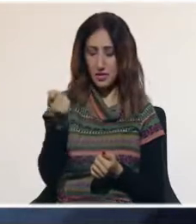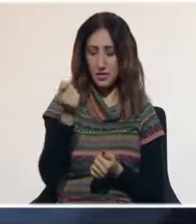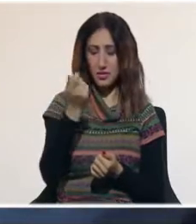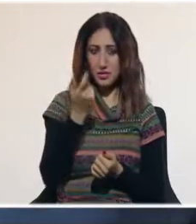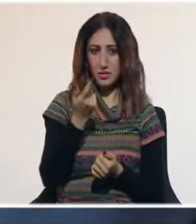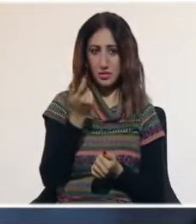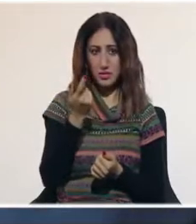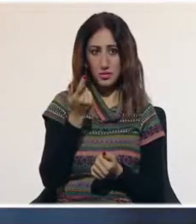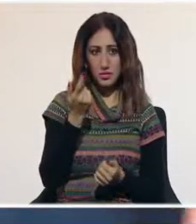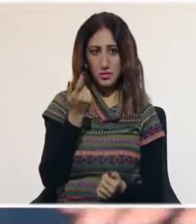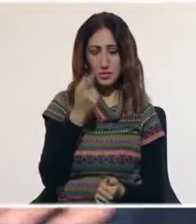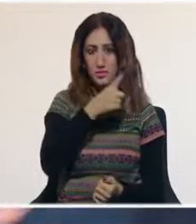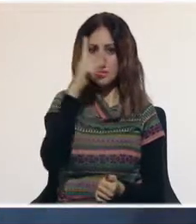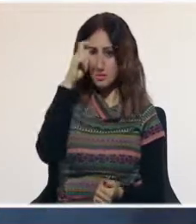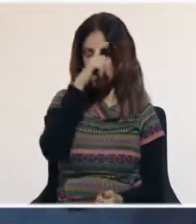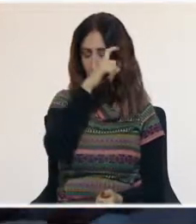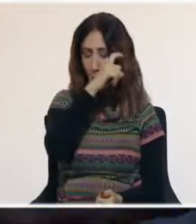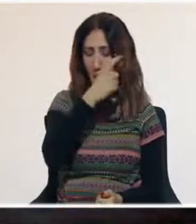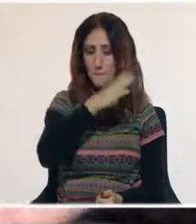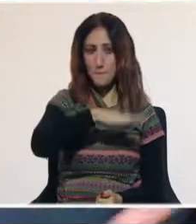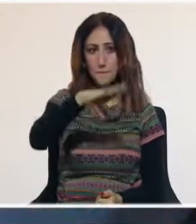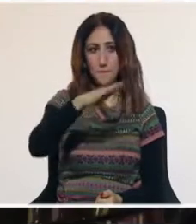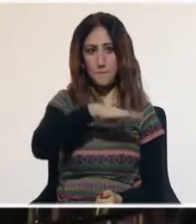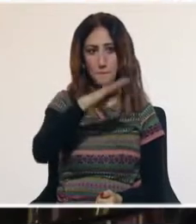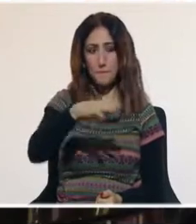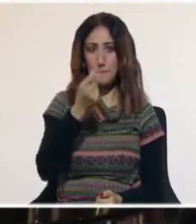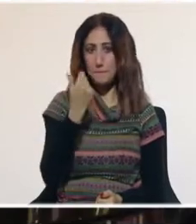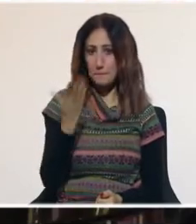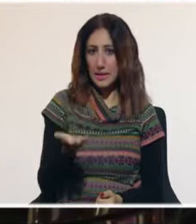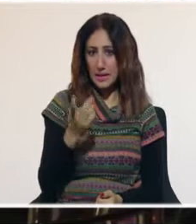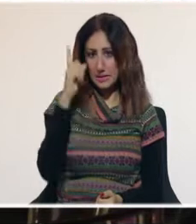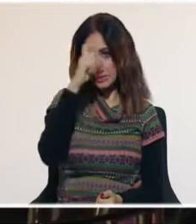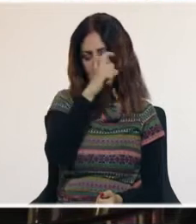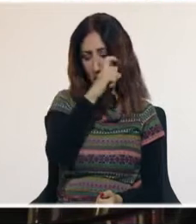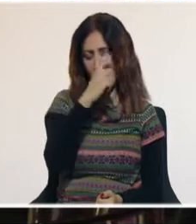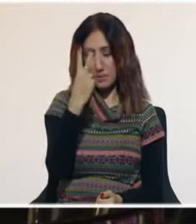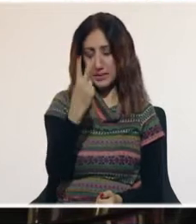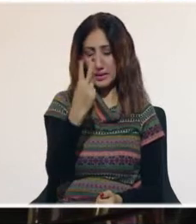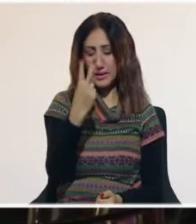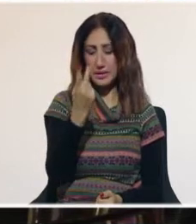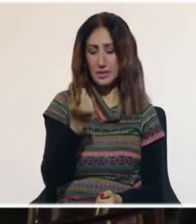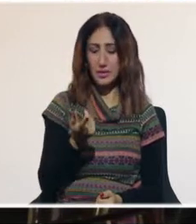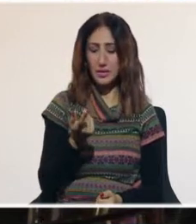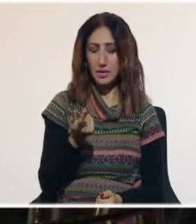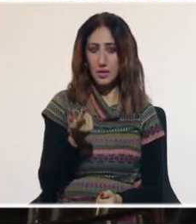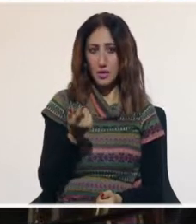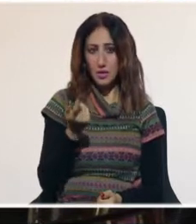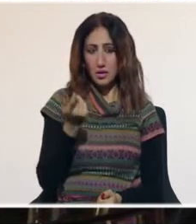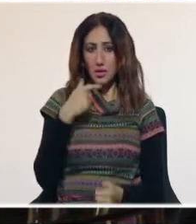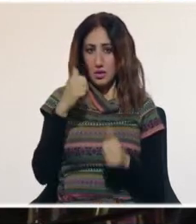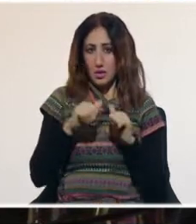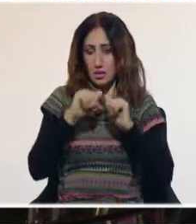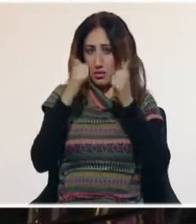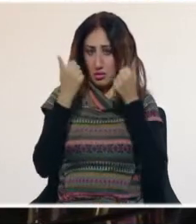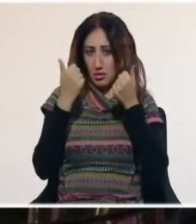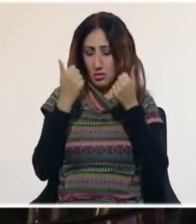ايوه ده نايم ليل ونهار، اشوف دولت ولا اروح اصرف عليه واسيب دول، وانا عارفه دول هيروح فين ساعتها. دول كنت بحطهم في طبق، انت فاهم طبق بتاع